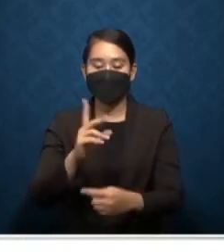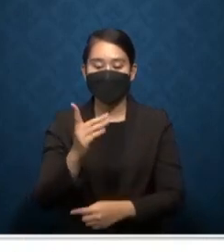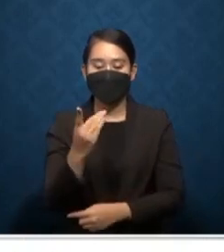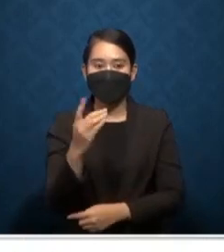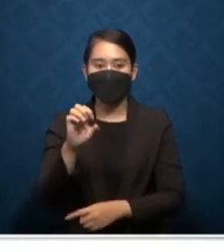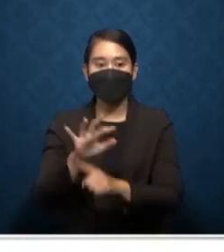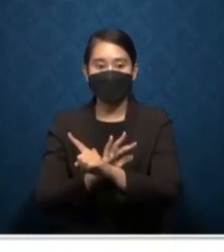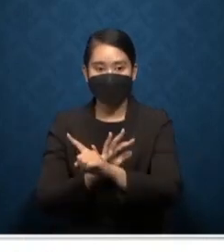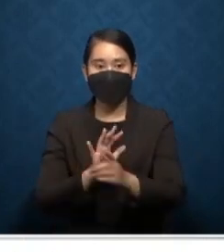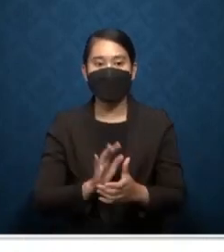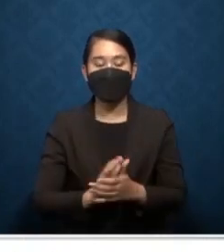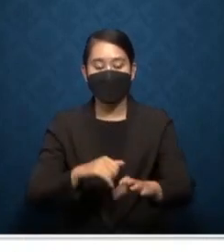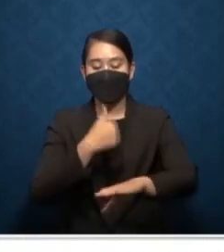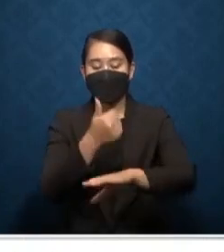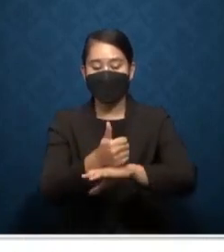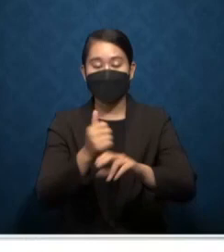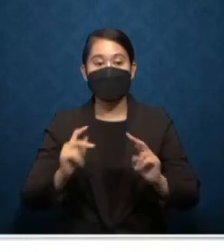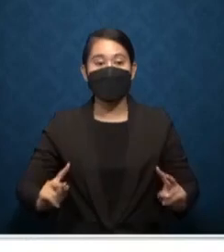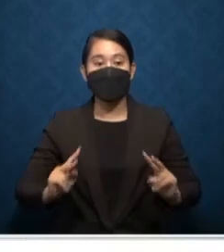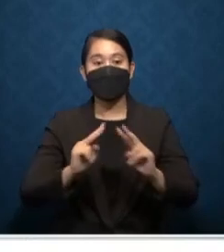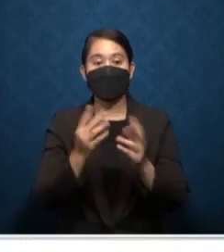รัฐบตรีวาการกระส่วงยุทธธรม